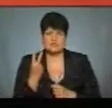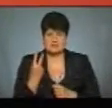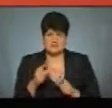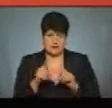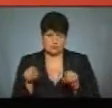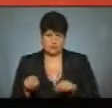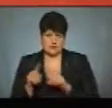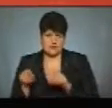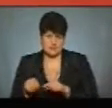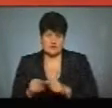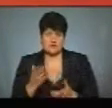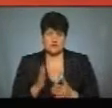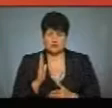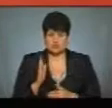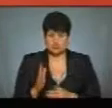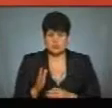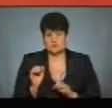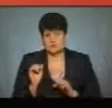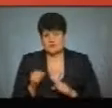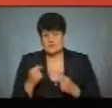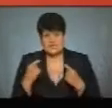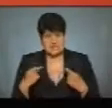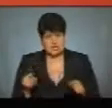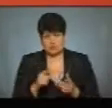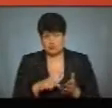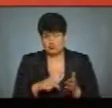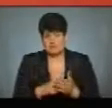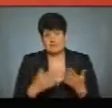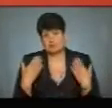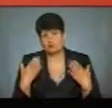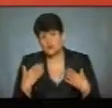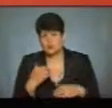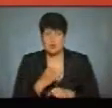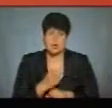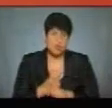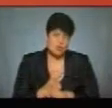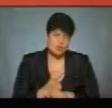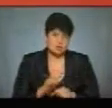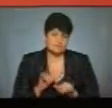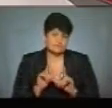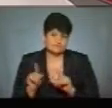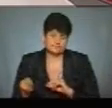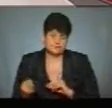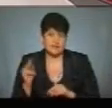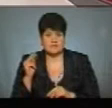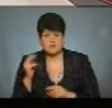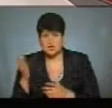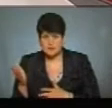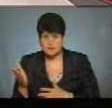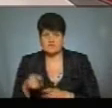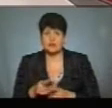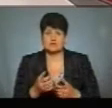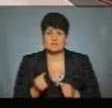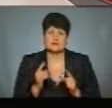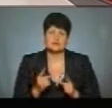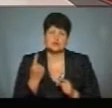два виборчих бюлетені. Якщо ви, наприклад, будете десь, можливо, в іншому місці, на відпочинку, на роботі чи там на навчанні, то